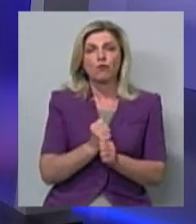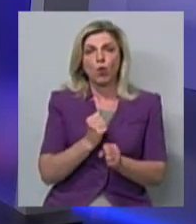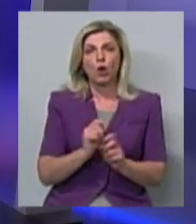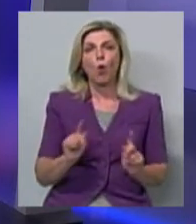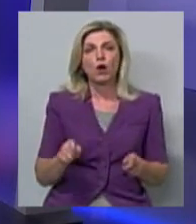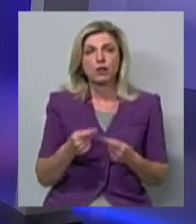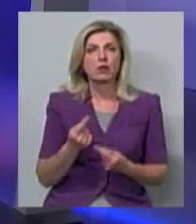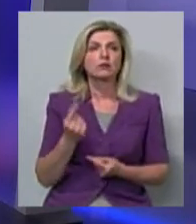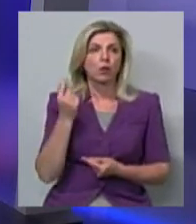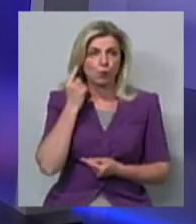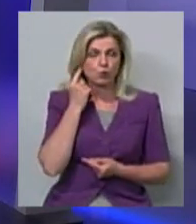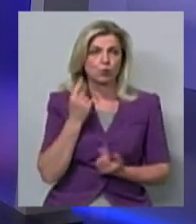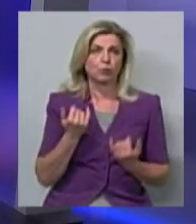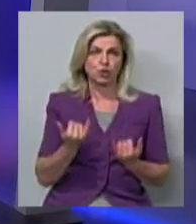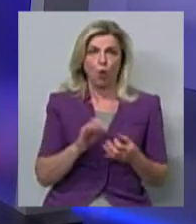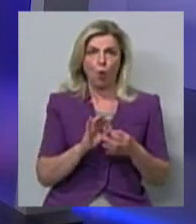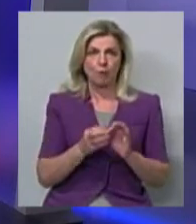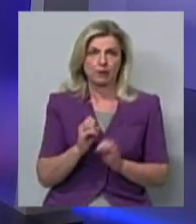у коментарі. Будь ласка.